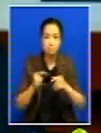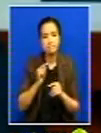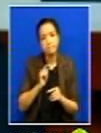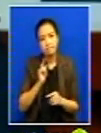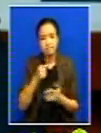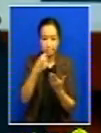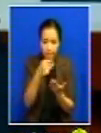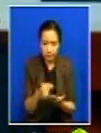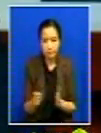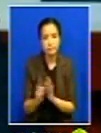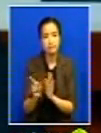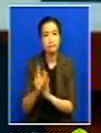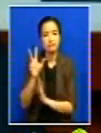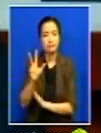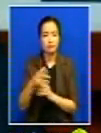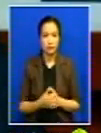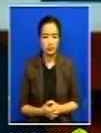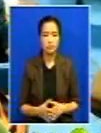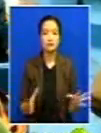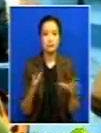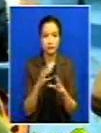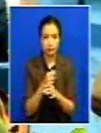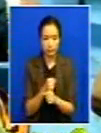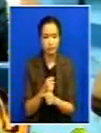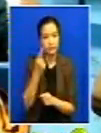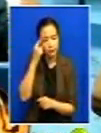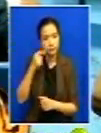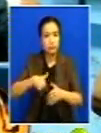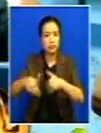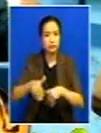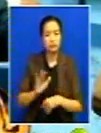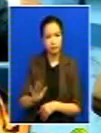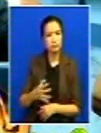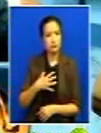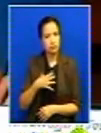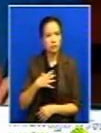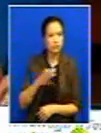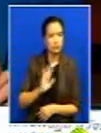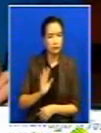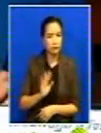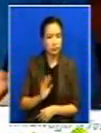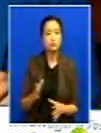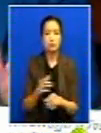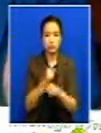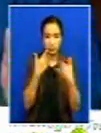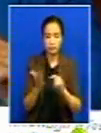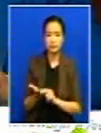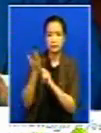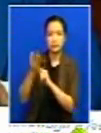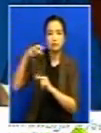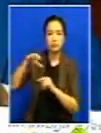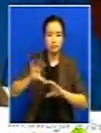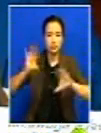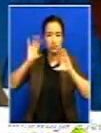ครั้งที่3เพื่อจะหาข้อสรุปความเห็นของประชาชนในพื้นที่เพื่อ นำเสนอกับหน่วยงานรัฐไปประกอบการตัดสิน